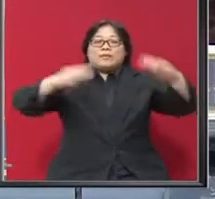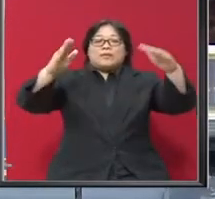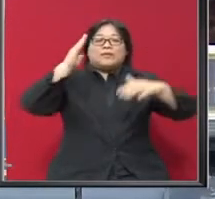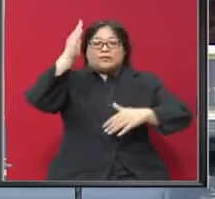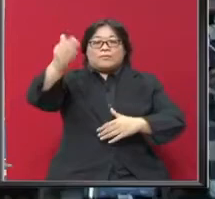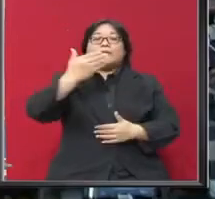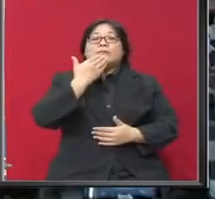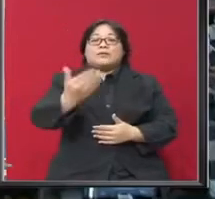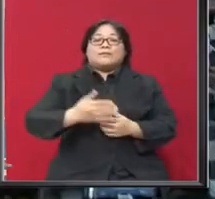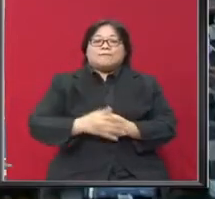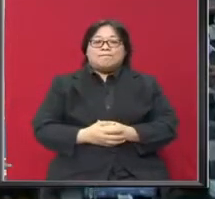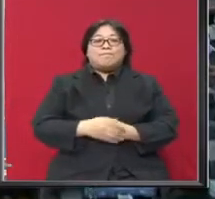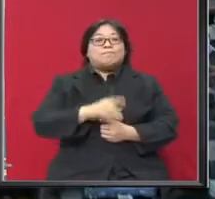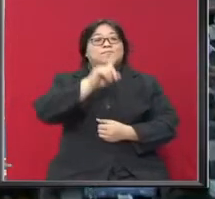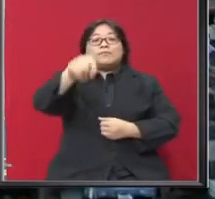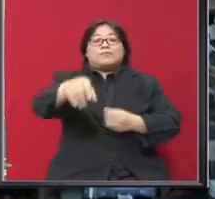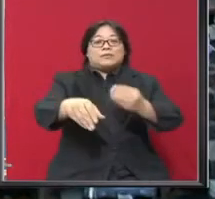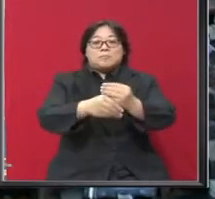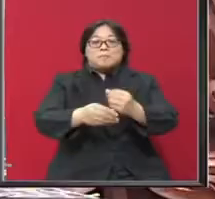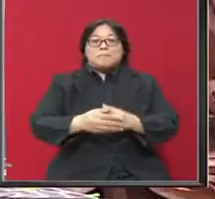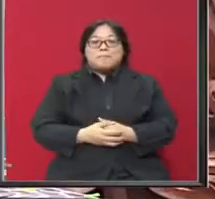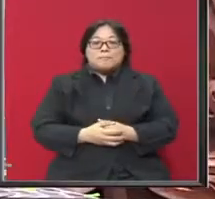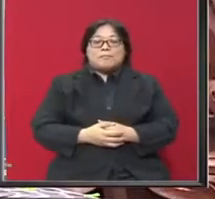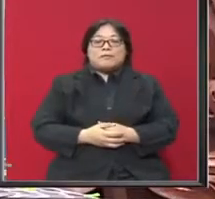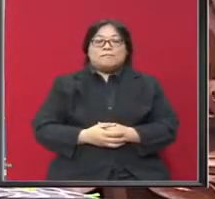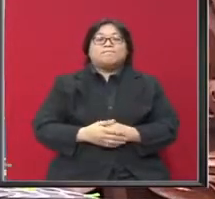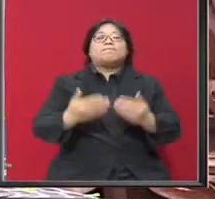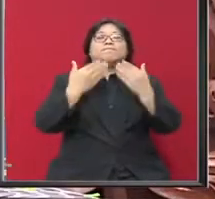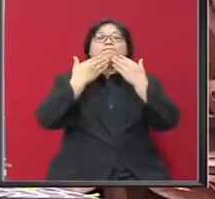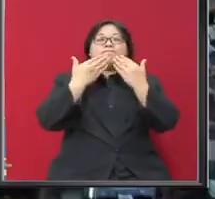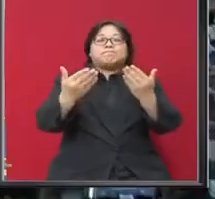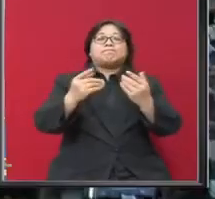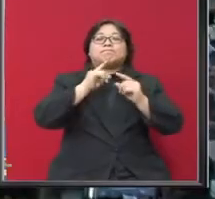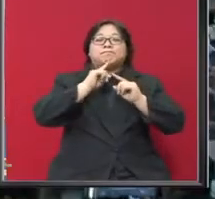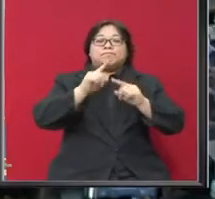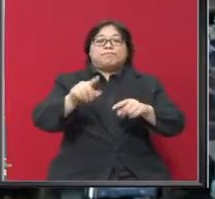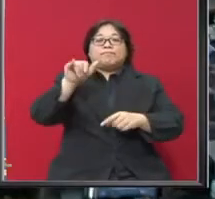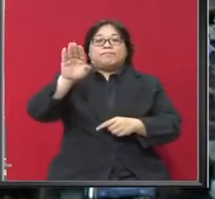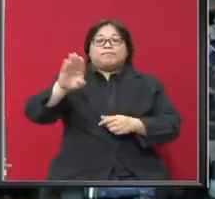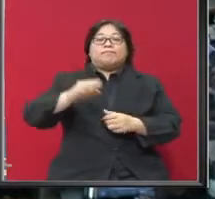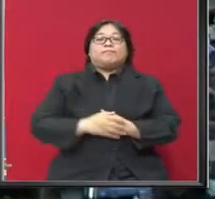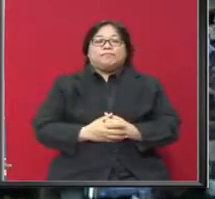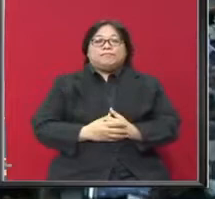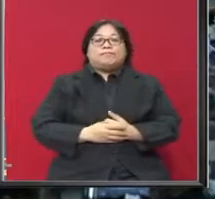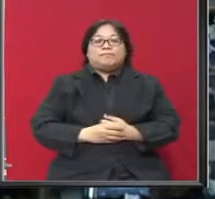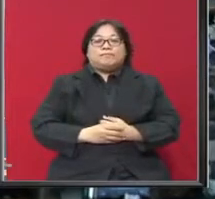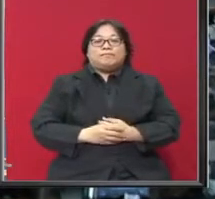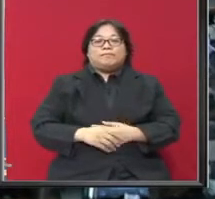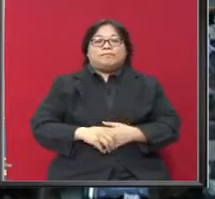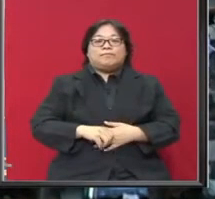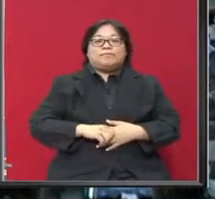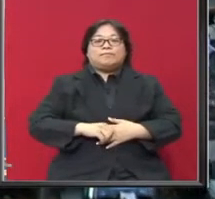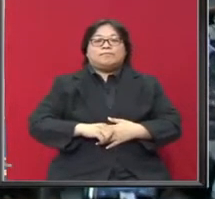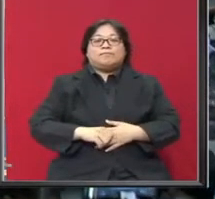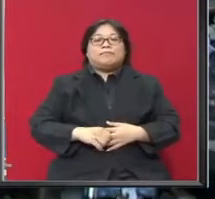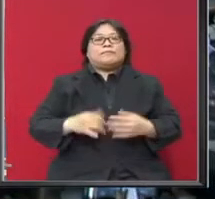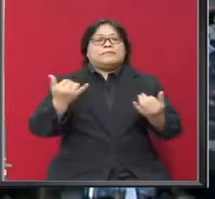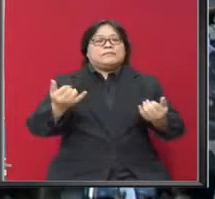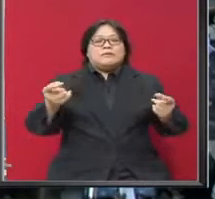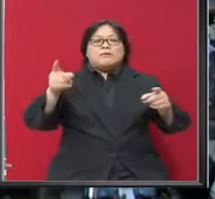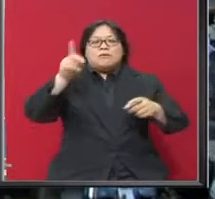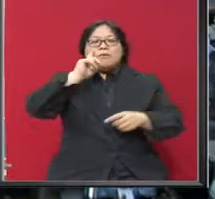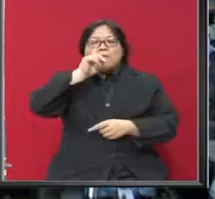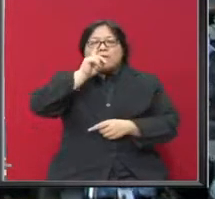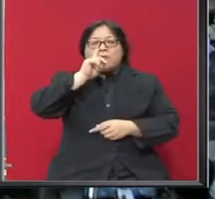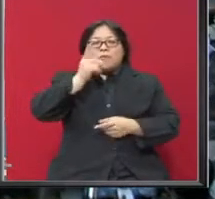Terima kasih saran tambahan Hai dikasih di atas Jawabannya Muhammad menteri memandangkan kekerapan